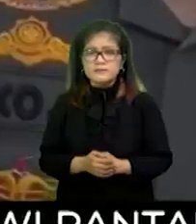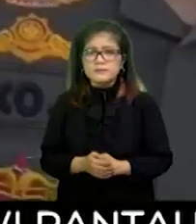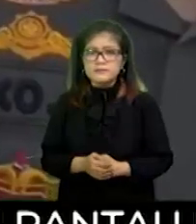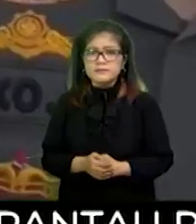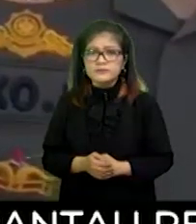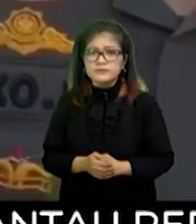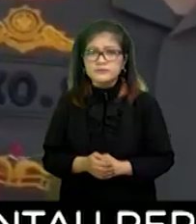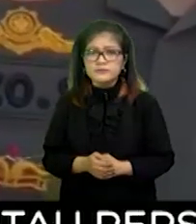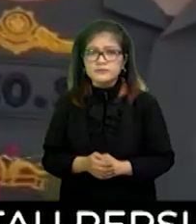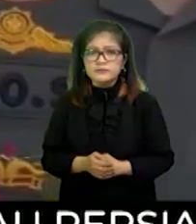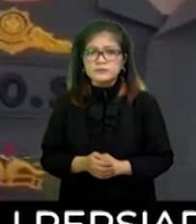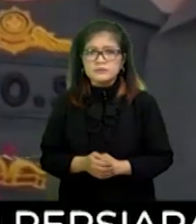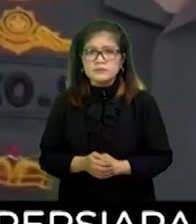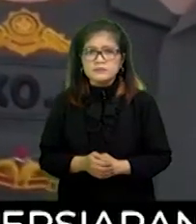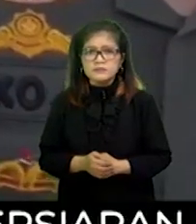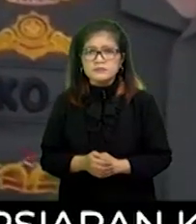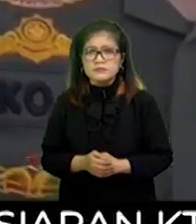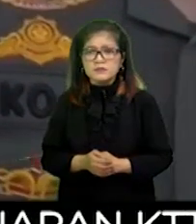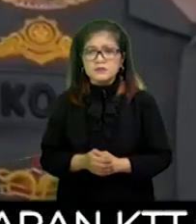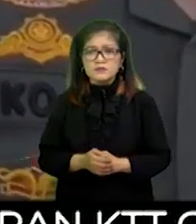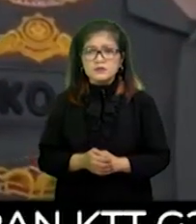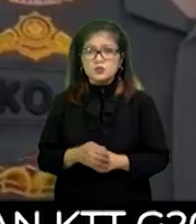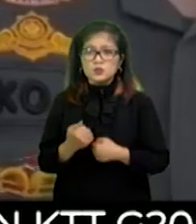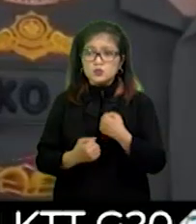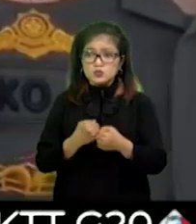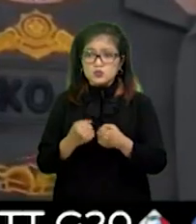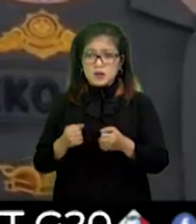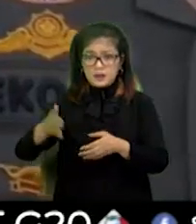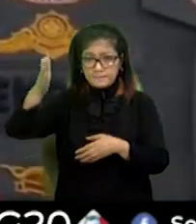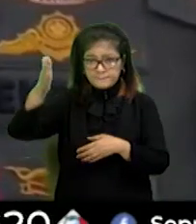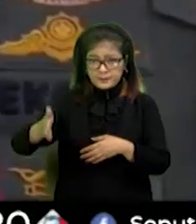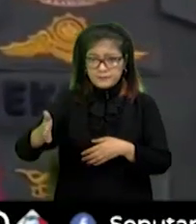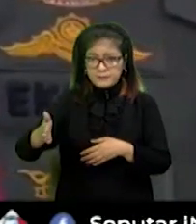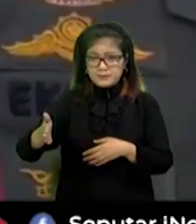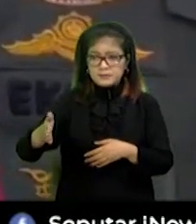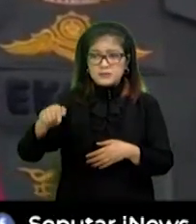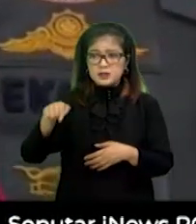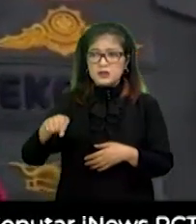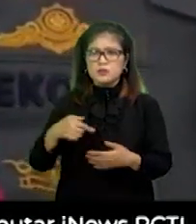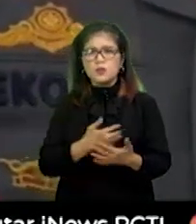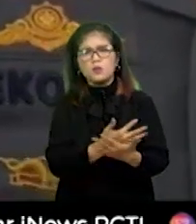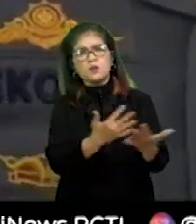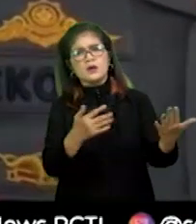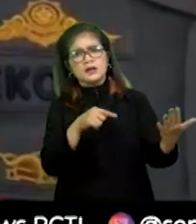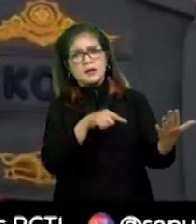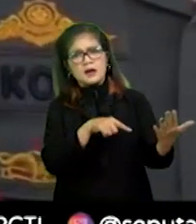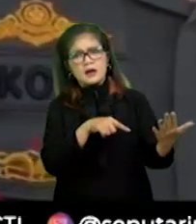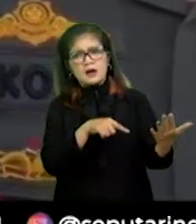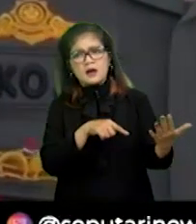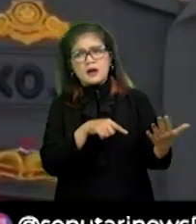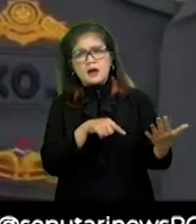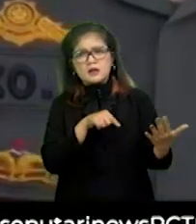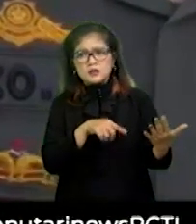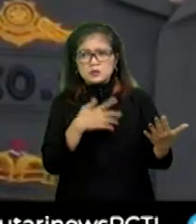Sehingga kita berharap upaya-upaya penyekatan ini dapat menghimbau secara humanis